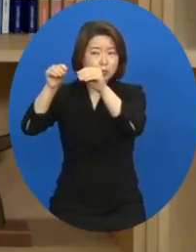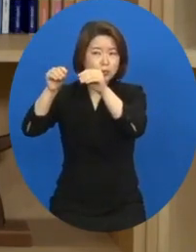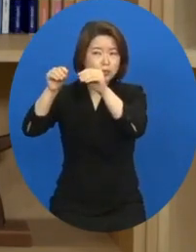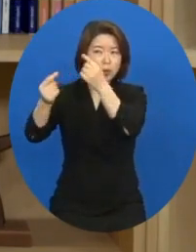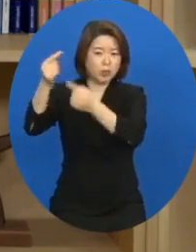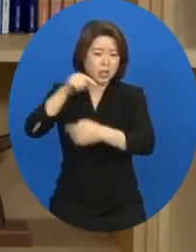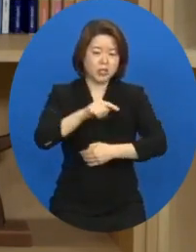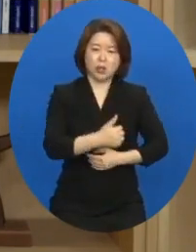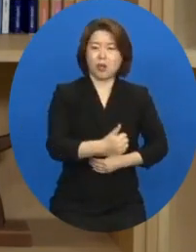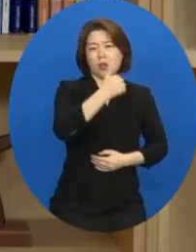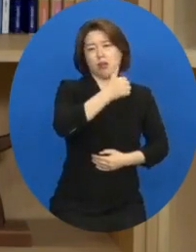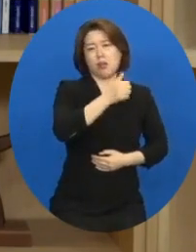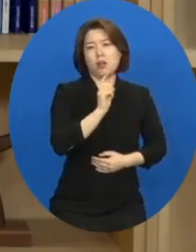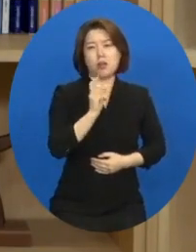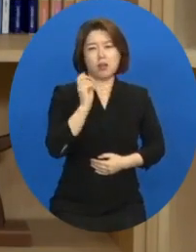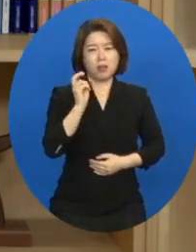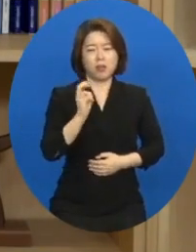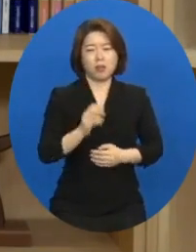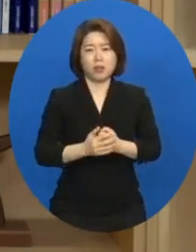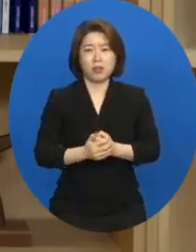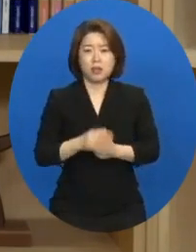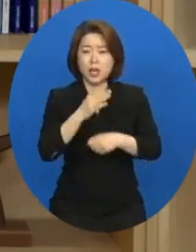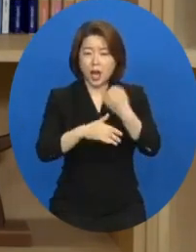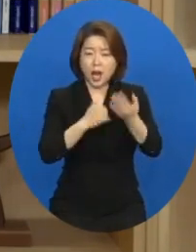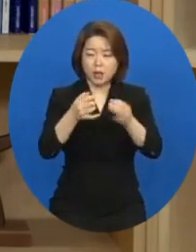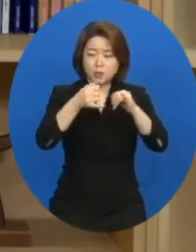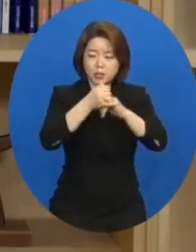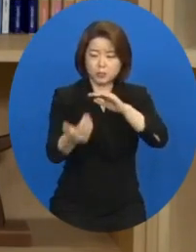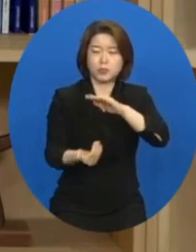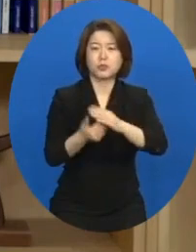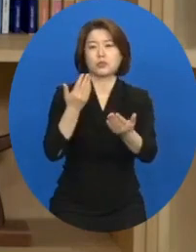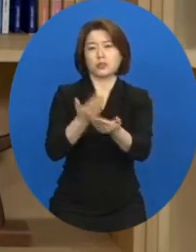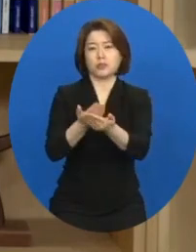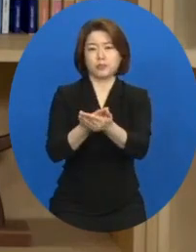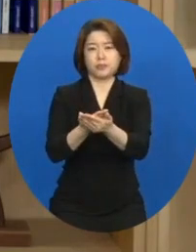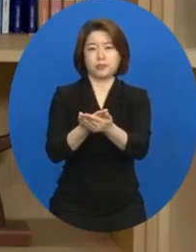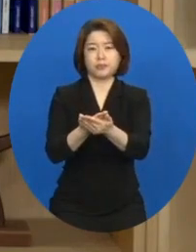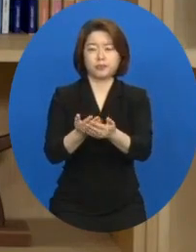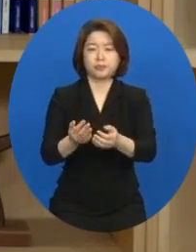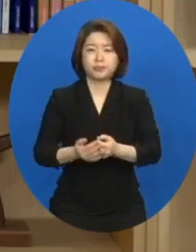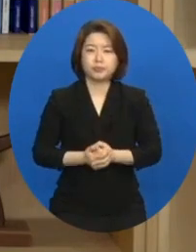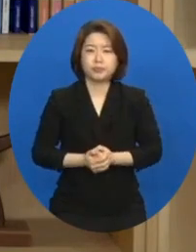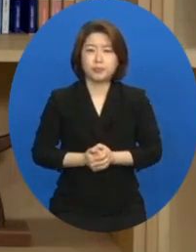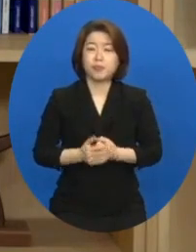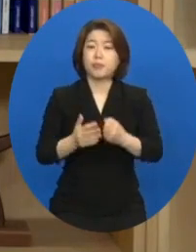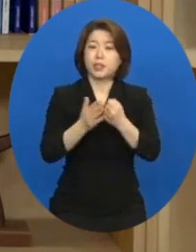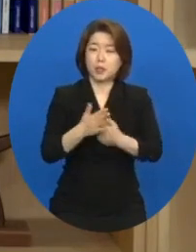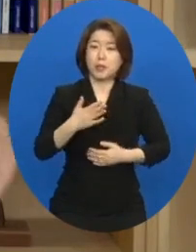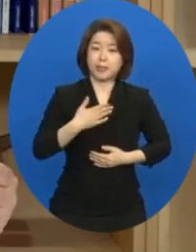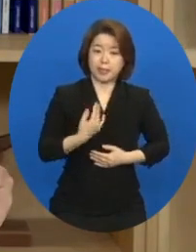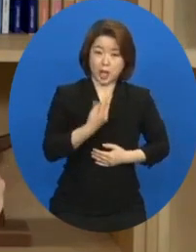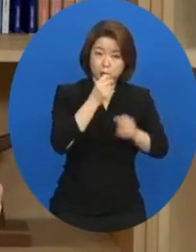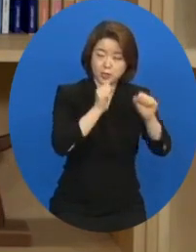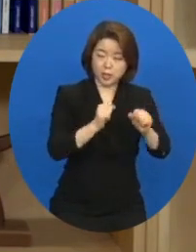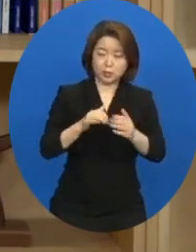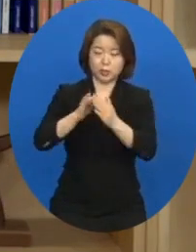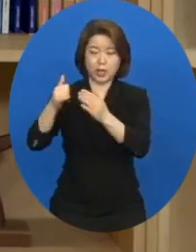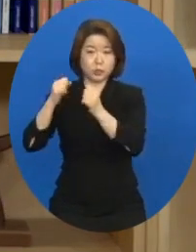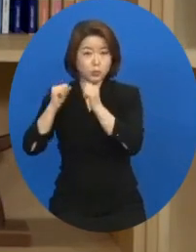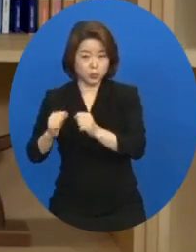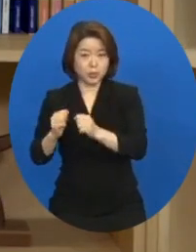기적입니다 하나님이 약속 이 내게 이루어지게 해 주십시오 그래서 나도 살고 우리 가족도